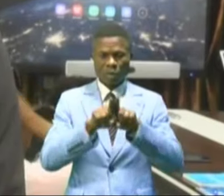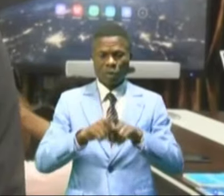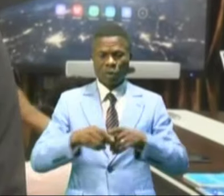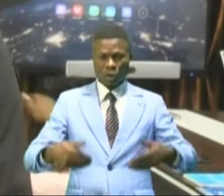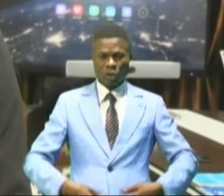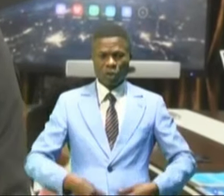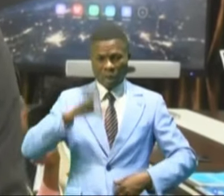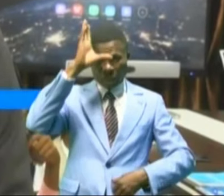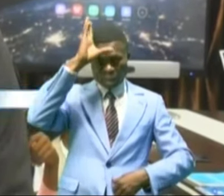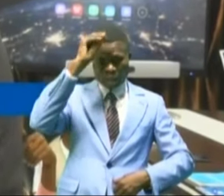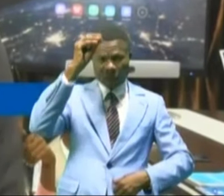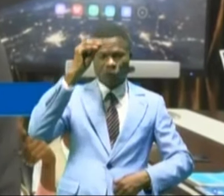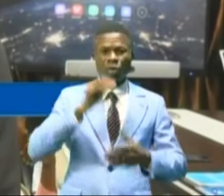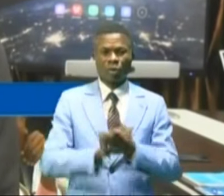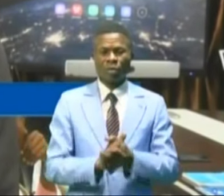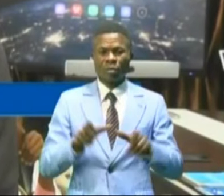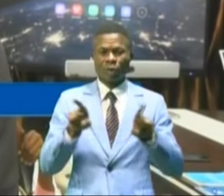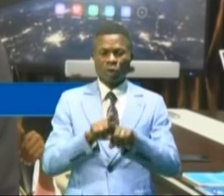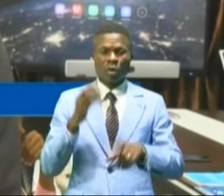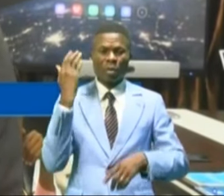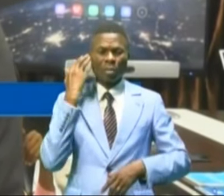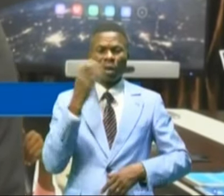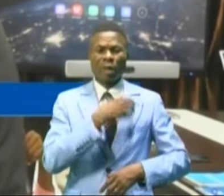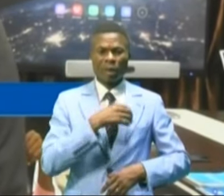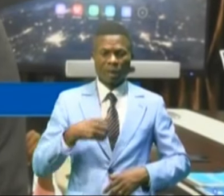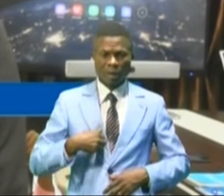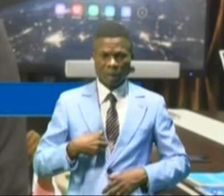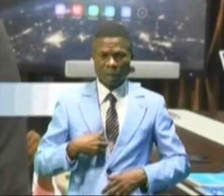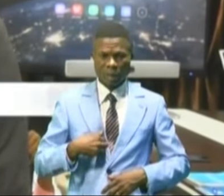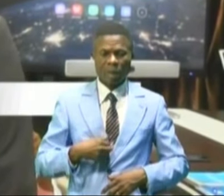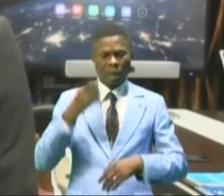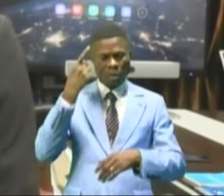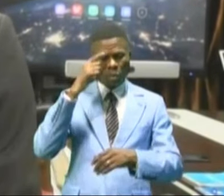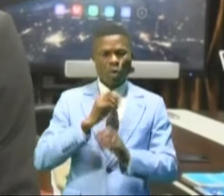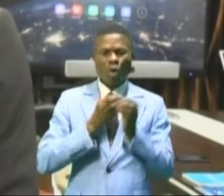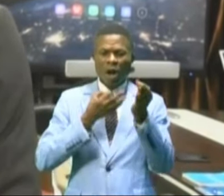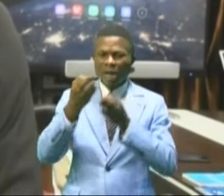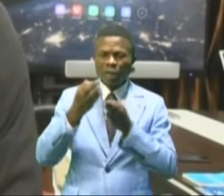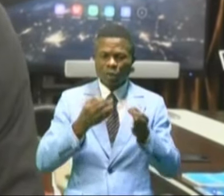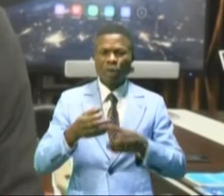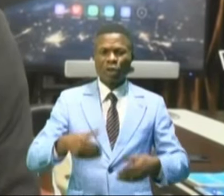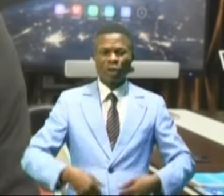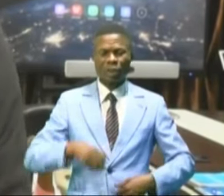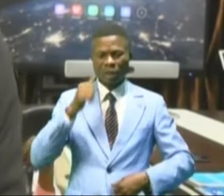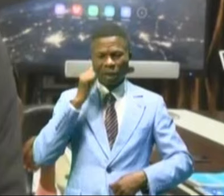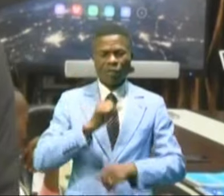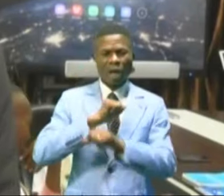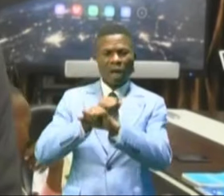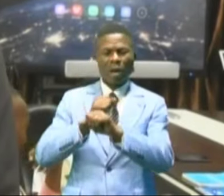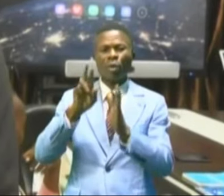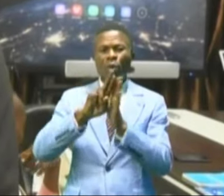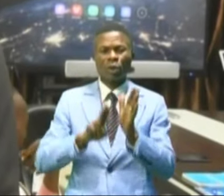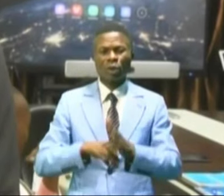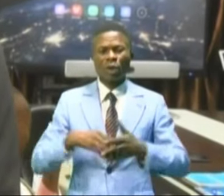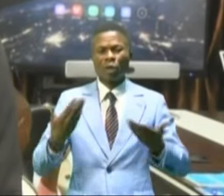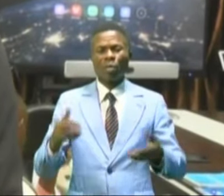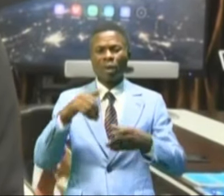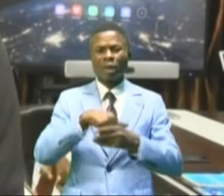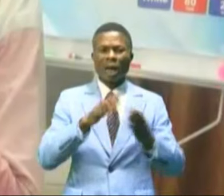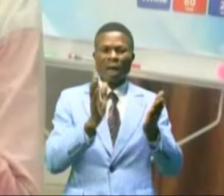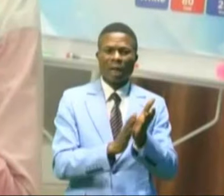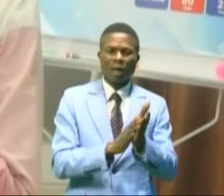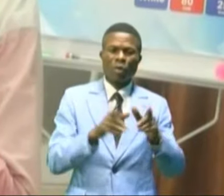tout comme les parents, à la gestion de l'hygiène menstruelle, tant à l'école que dans la